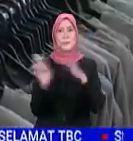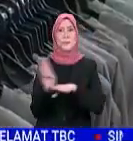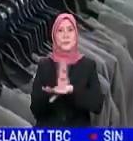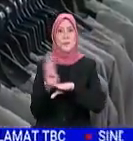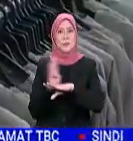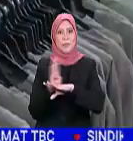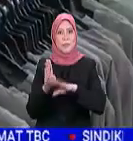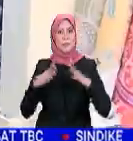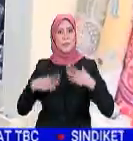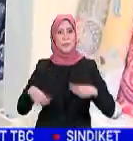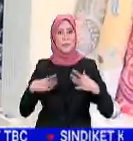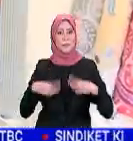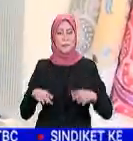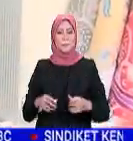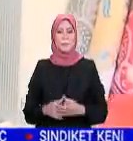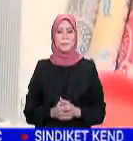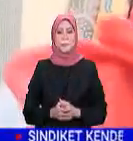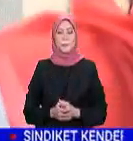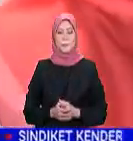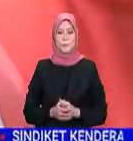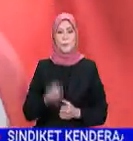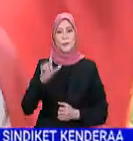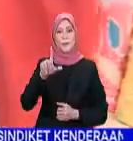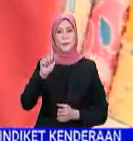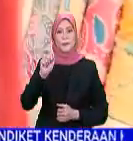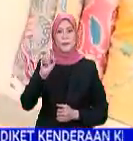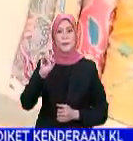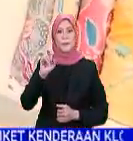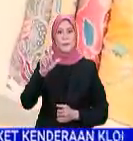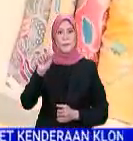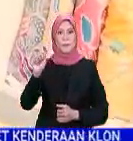penjagaan tekstil dari leader bryce ADM